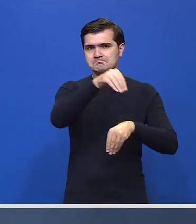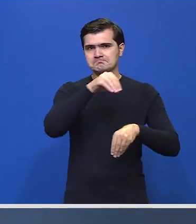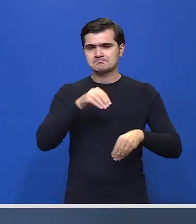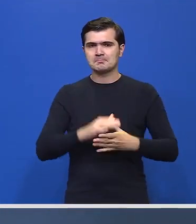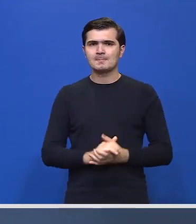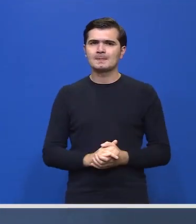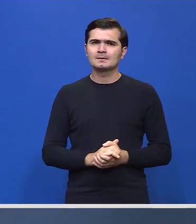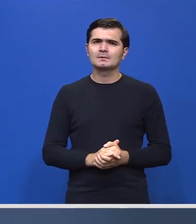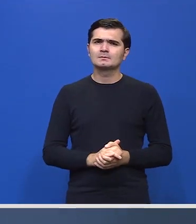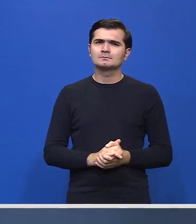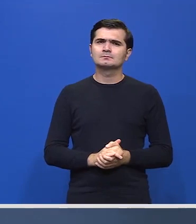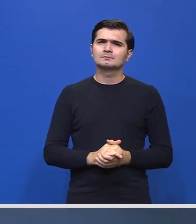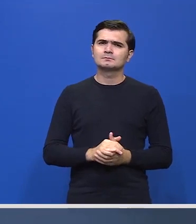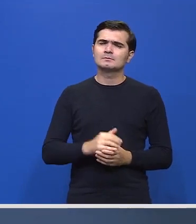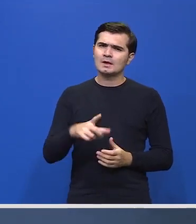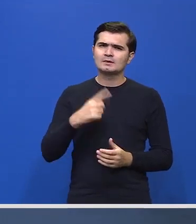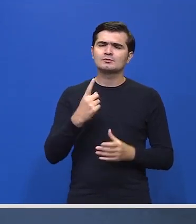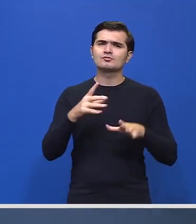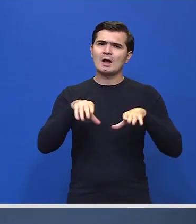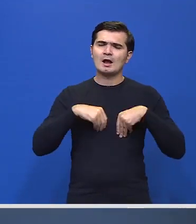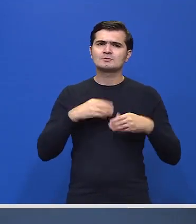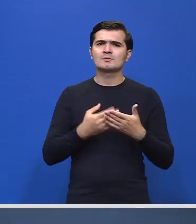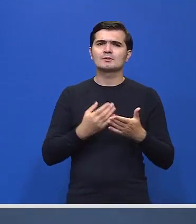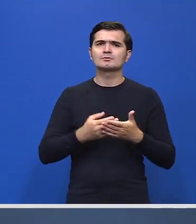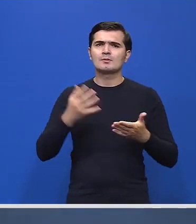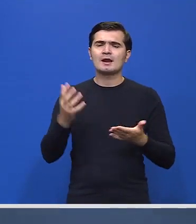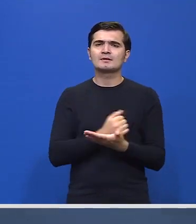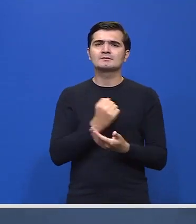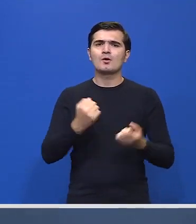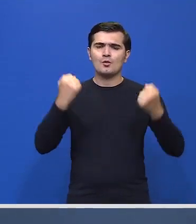un angajament de realizare unei consolidări fiscale